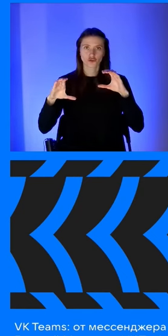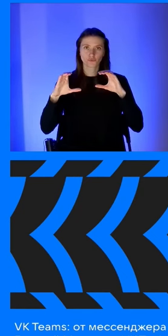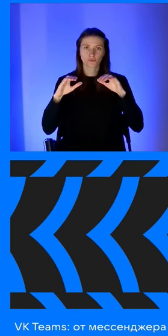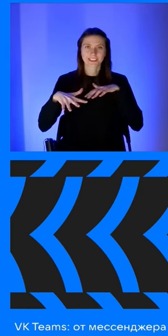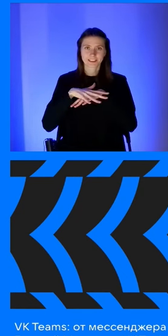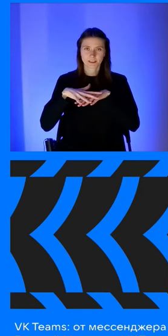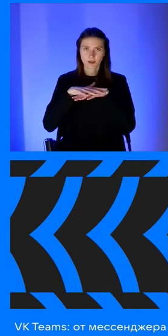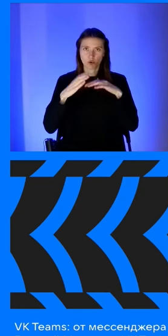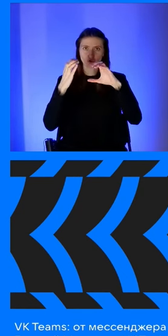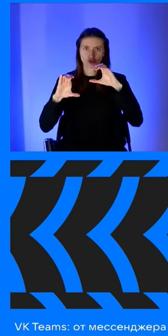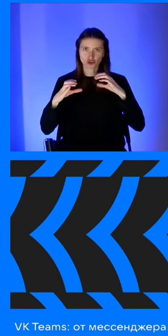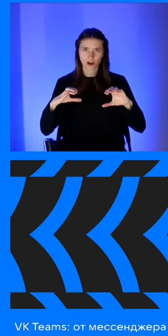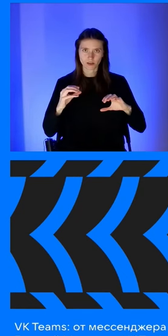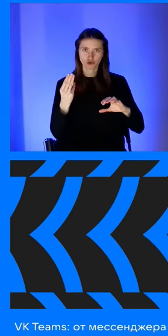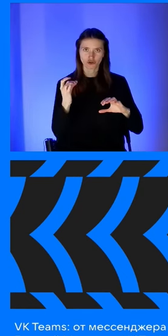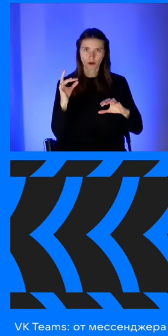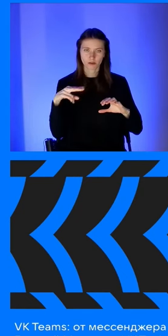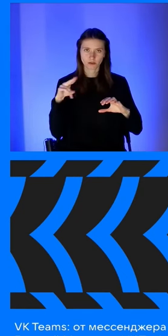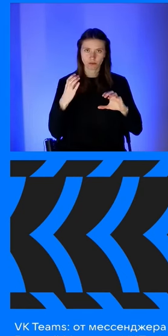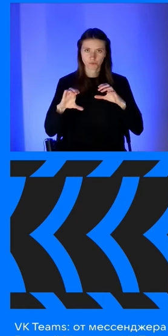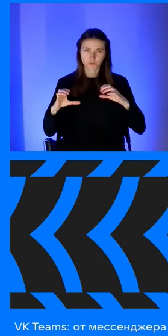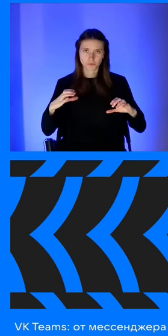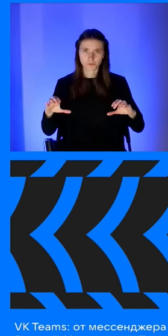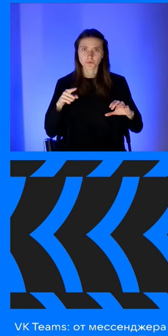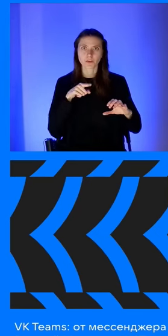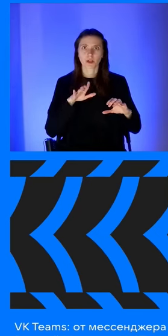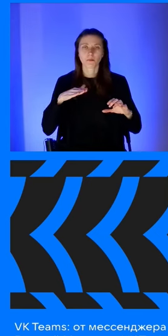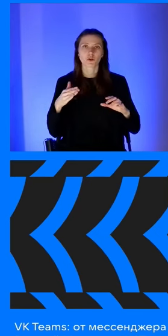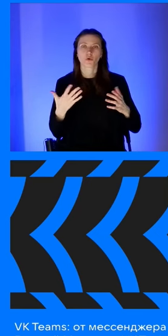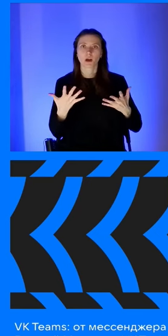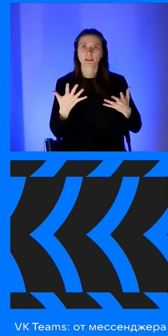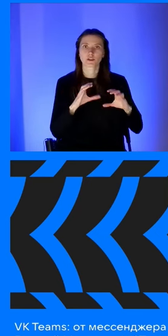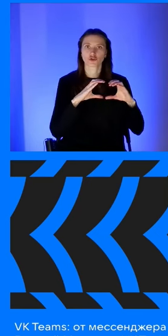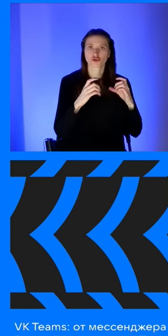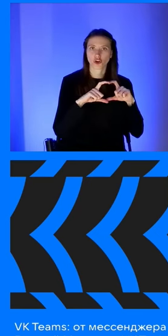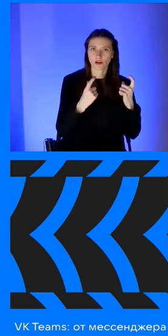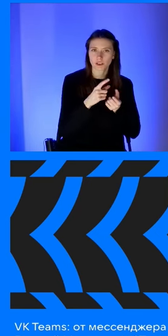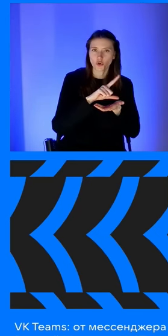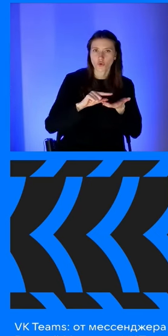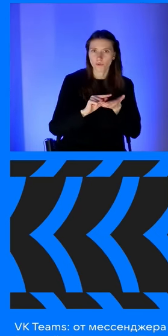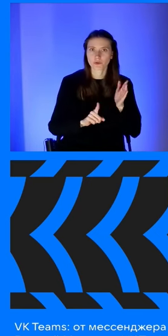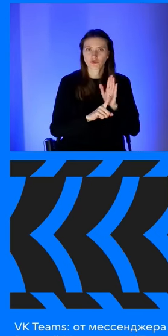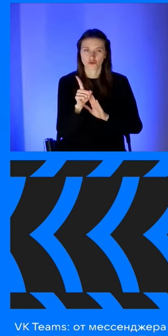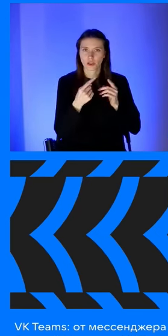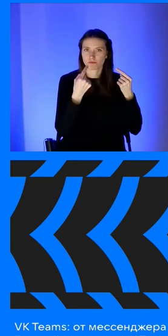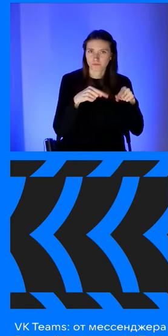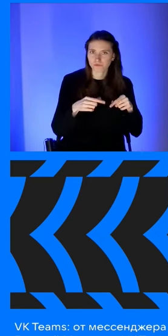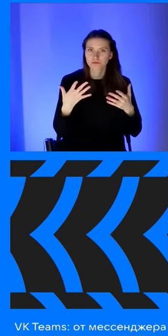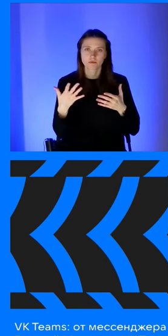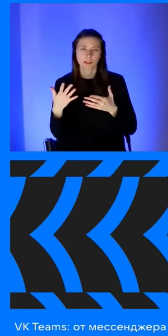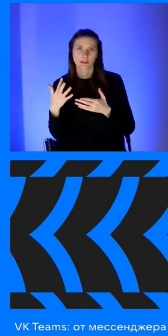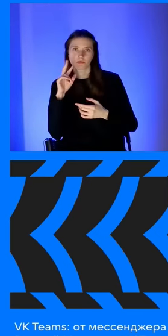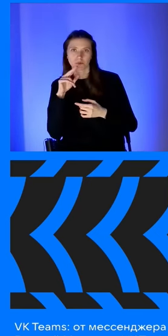спускается нагрузка с большим трафиком, и какие-то проседать начинают, какие-то отдыхать начинают. Ну, как я говорил, да, тяжело